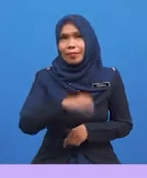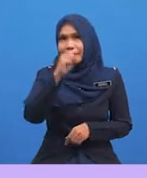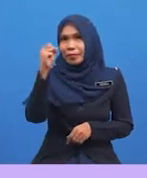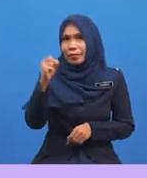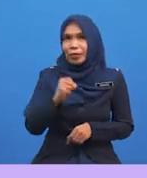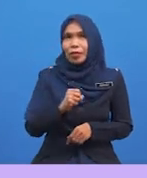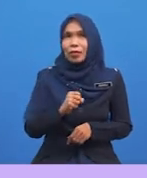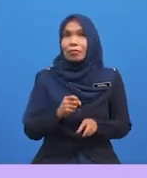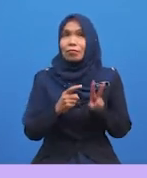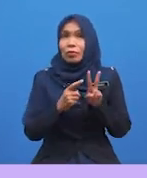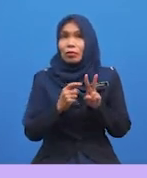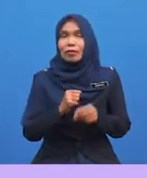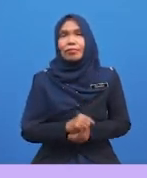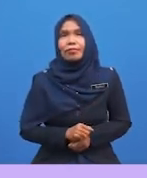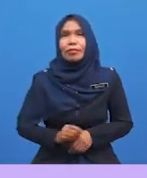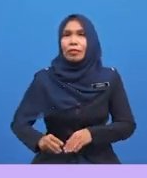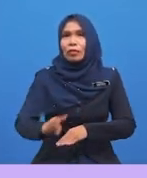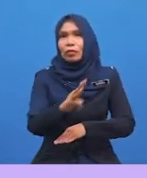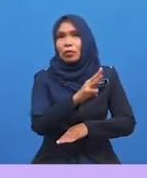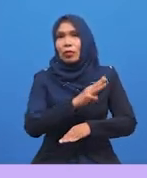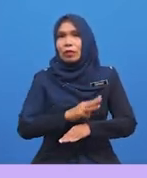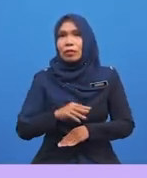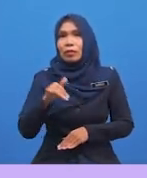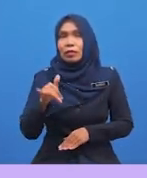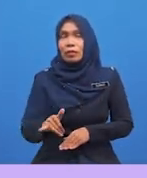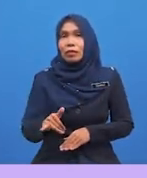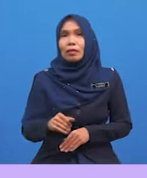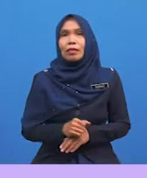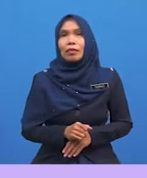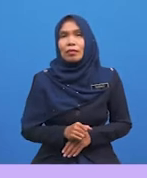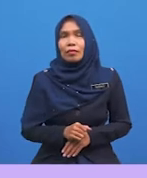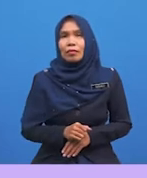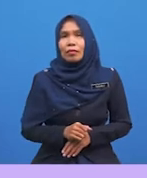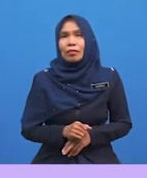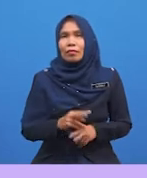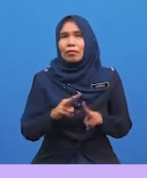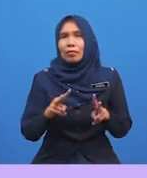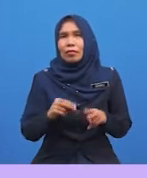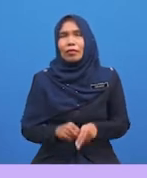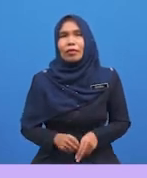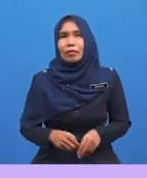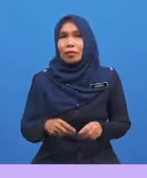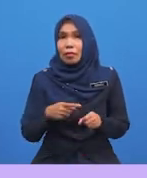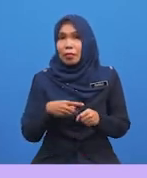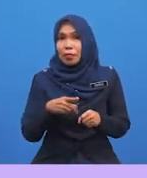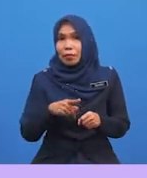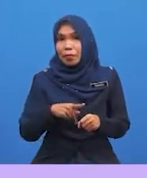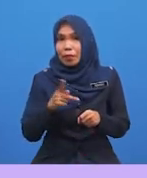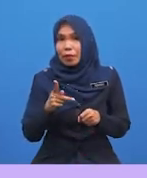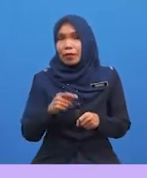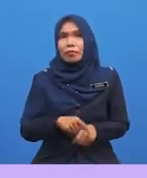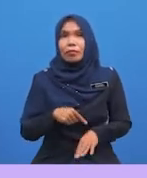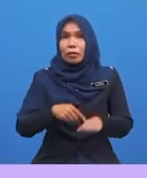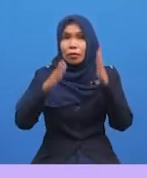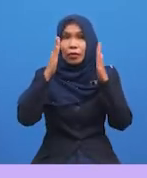Soalan kedua, kawasan yang berpenduduk paling padat di Malaysia ialah A.